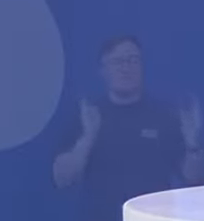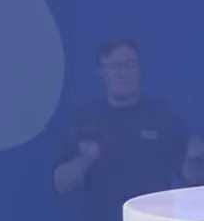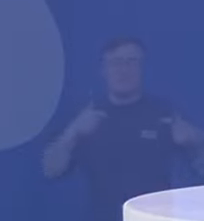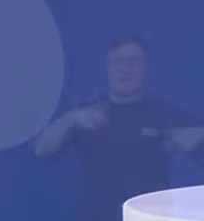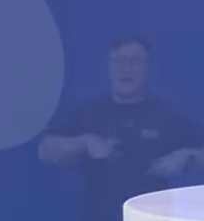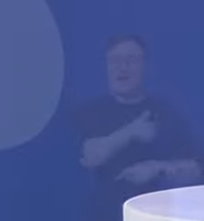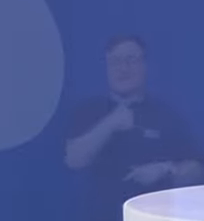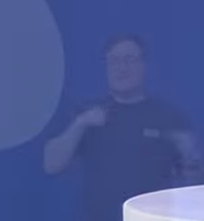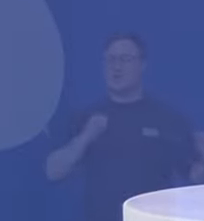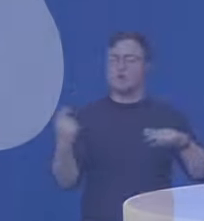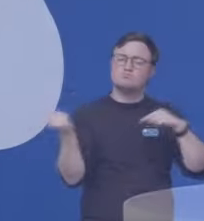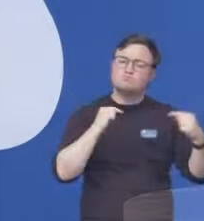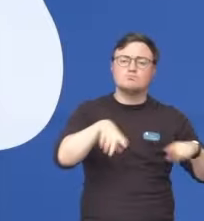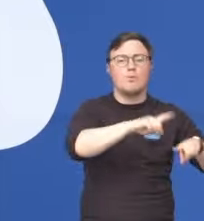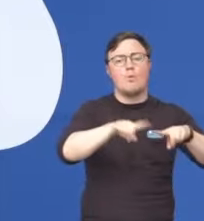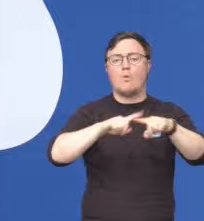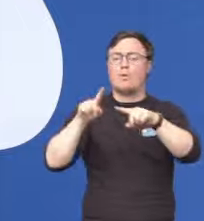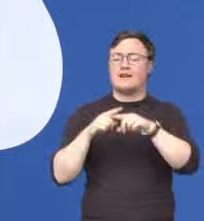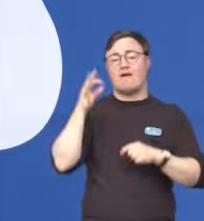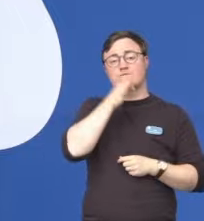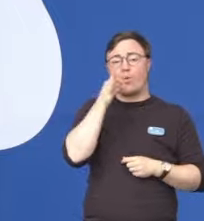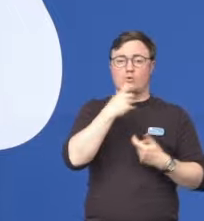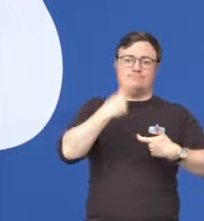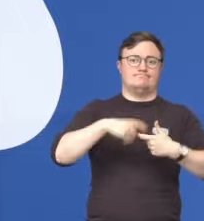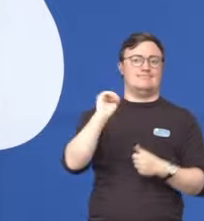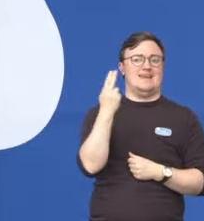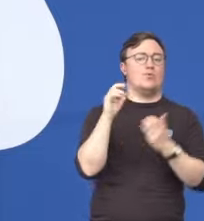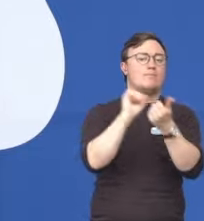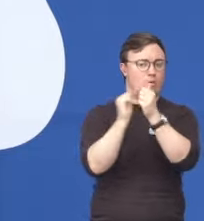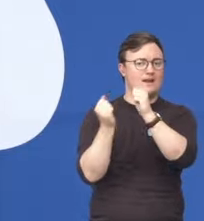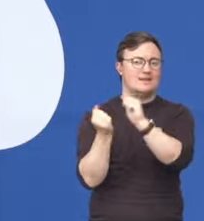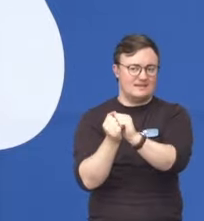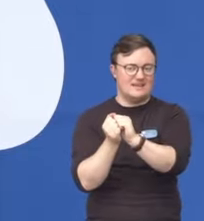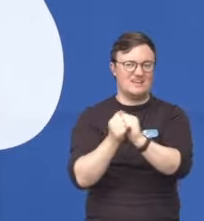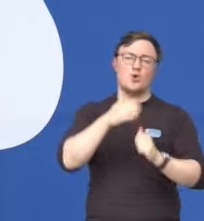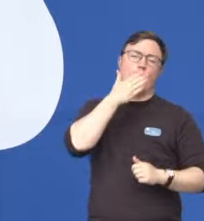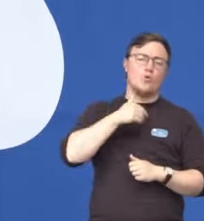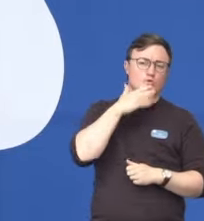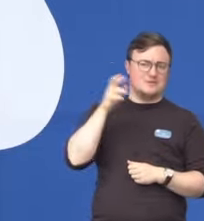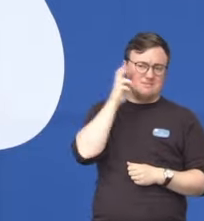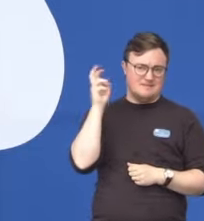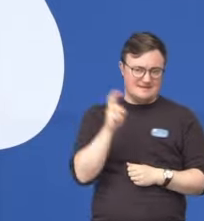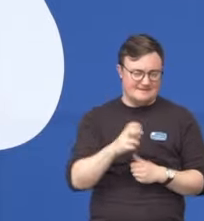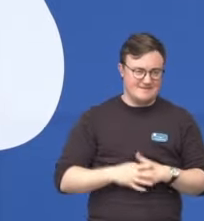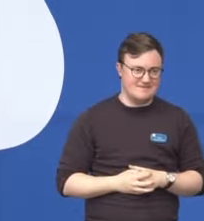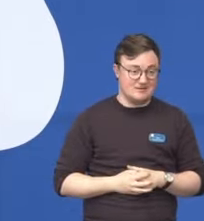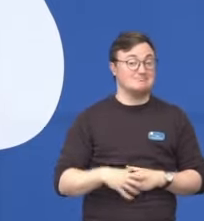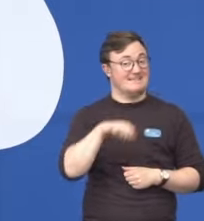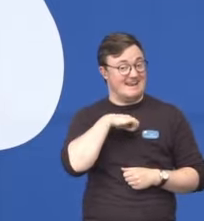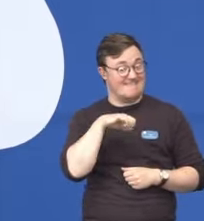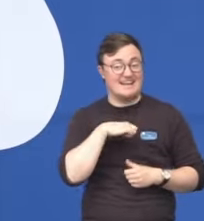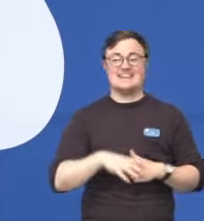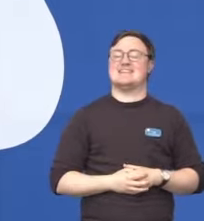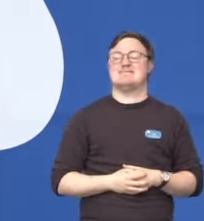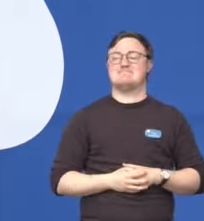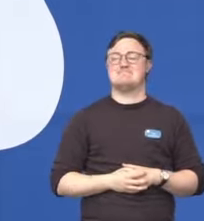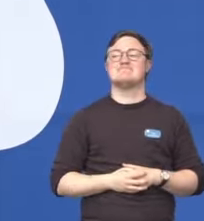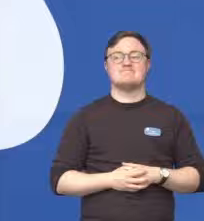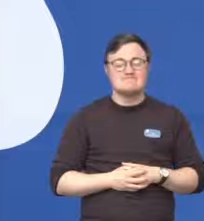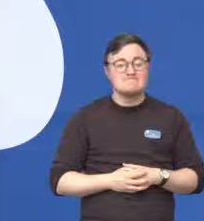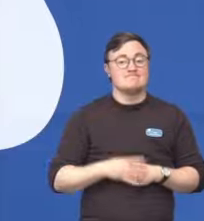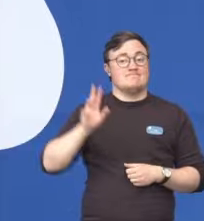ett antal sakfrågor i EU utifrån då ungas perspektiv. Väldigt trevligt. Så nu